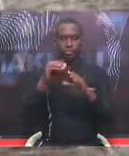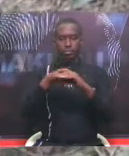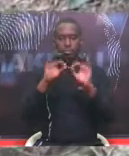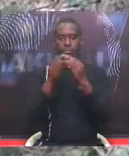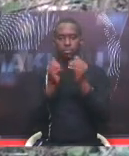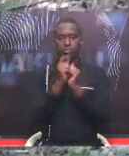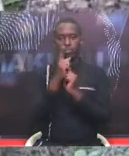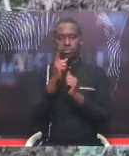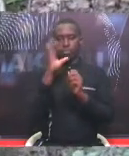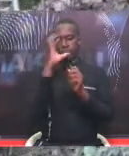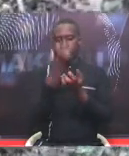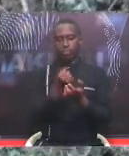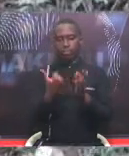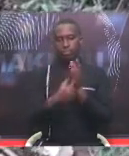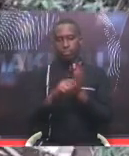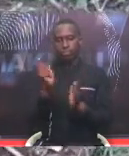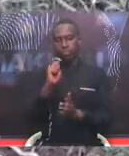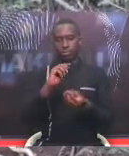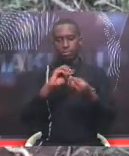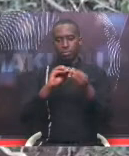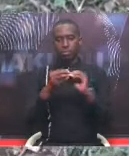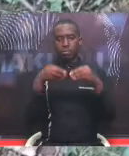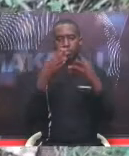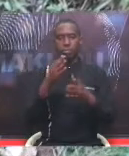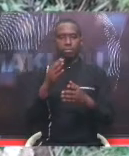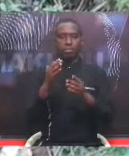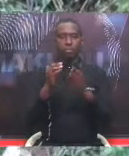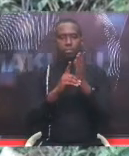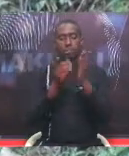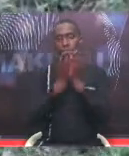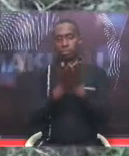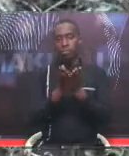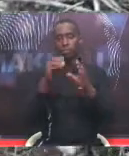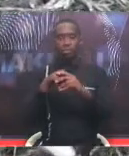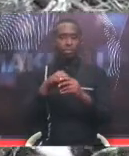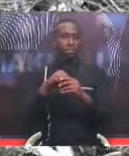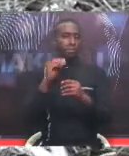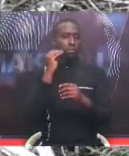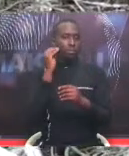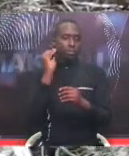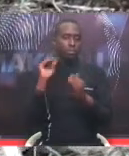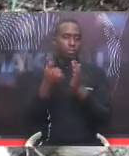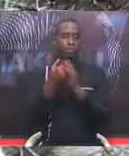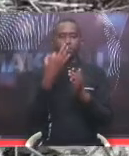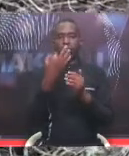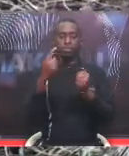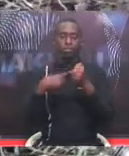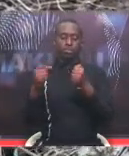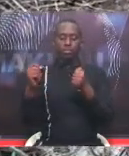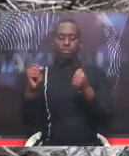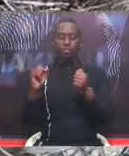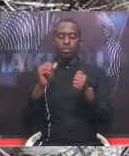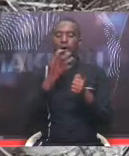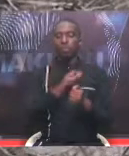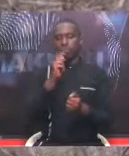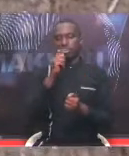ifite ikibazo cy'ubwiherero, naho imibare itangwa n'ubuyobozi bw'akarere ka Rusizi ivuga ko mu karere hari ingo zigera ku 3600 zifite ubwiherero butameze neza,